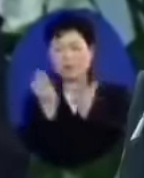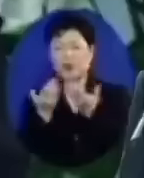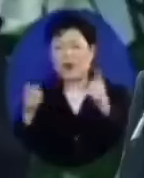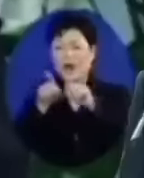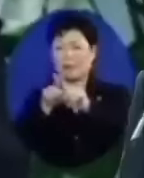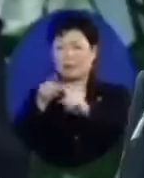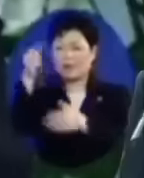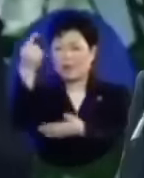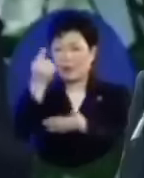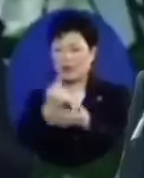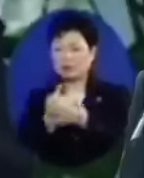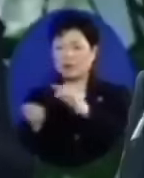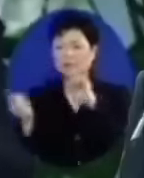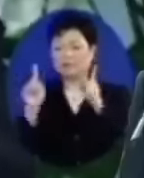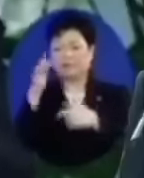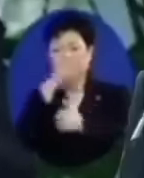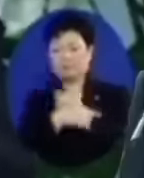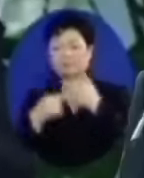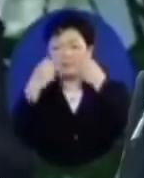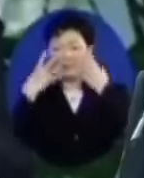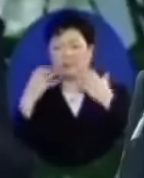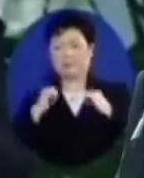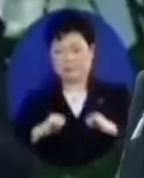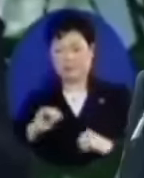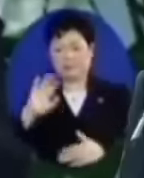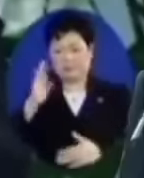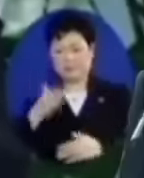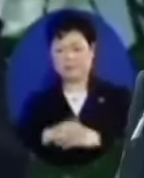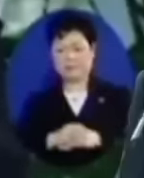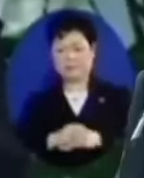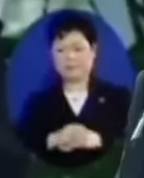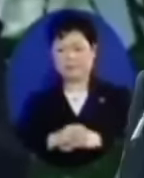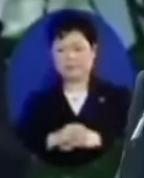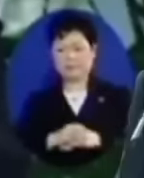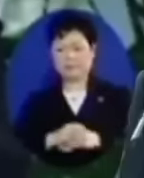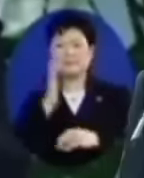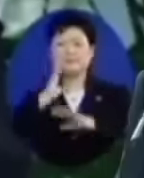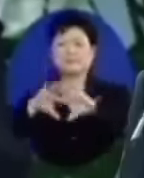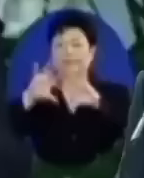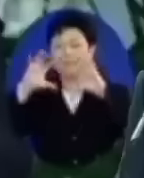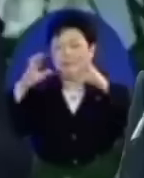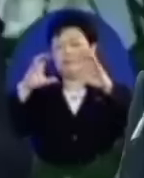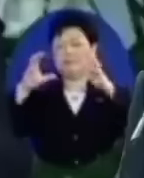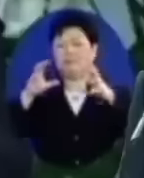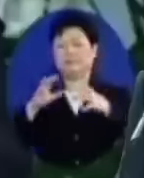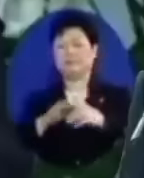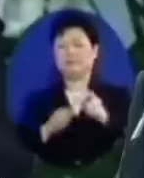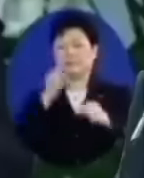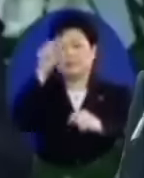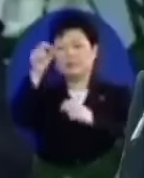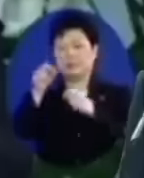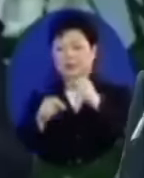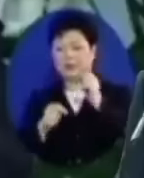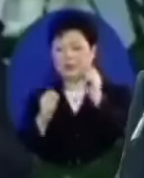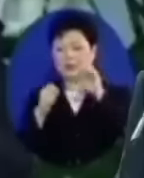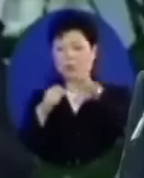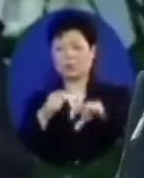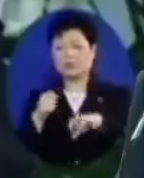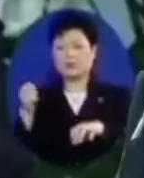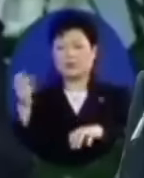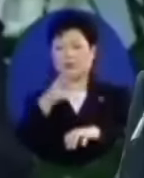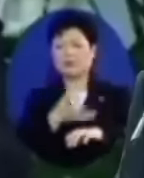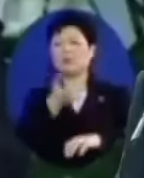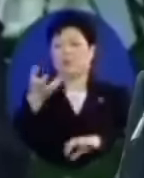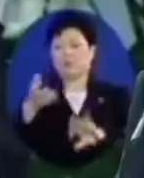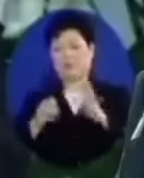내려와서 부활의 몸을 새로 얻게 되는 것입니다. 그래서 천국 영원한 곳에 다시 옮겨가는